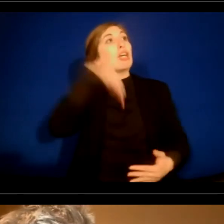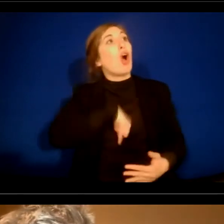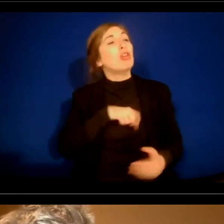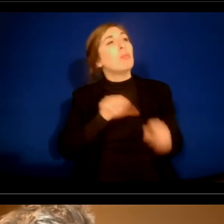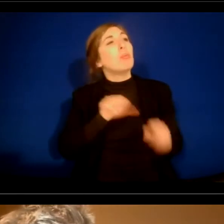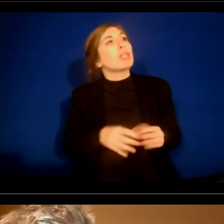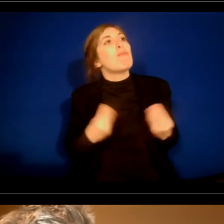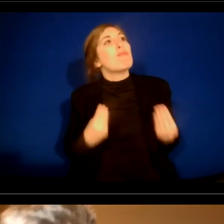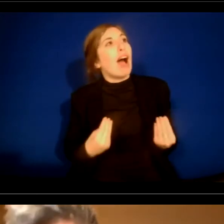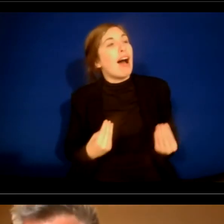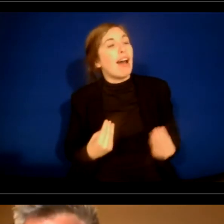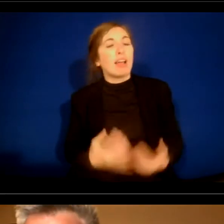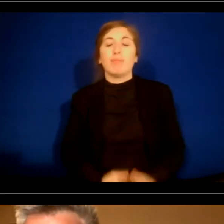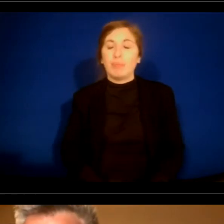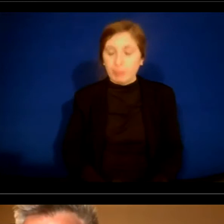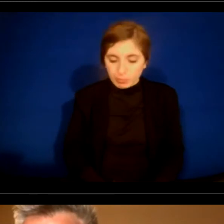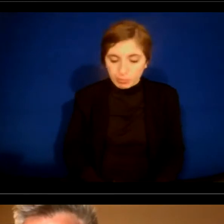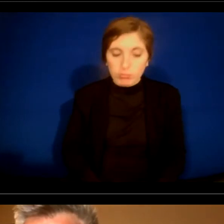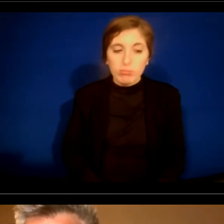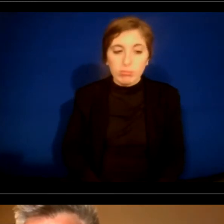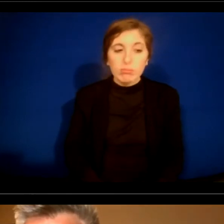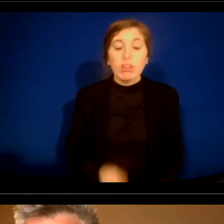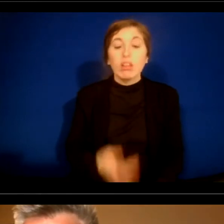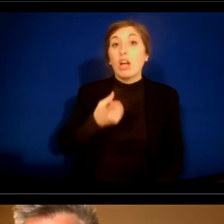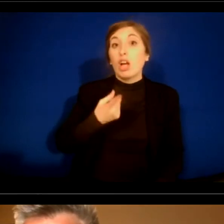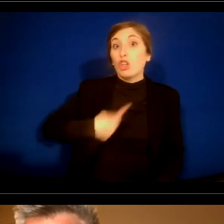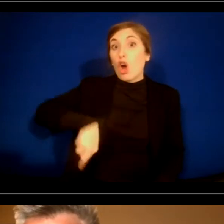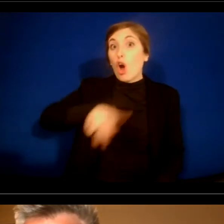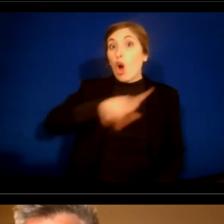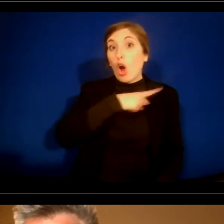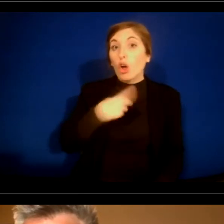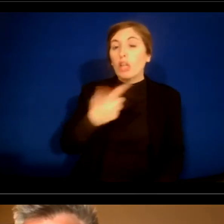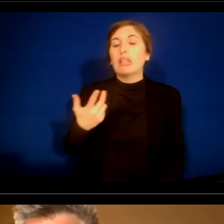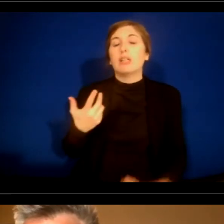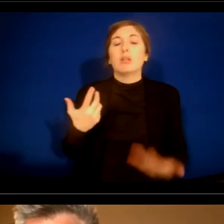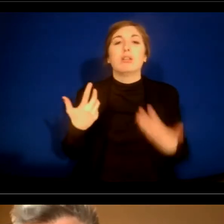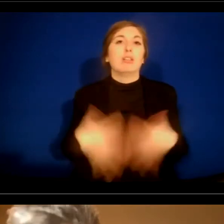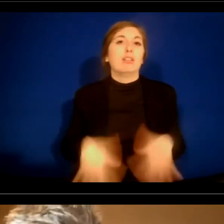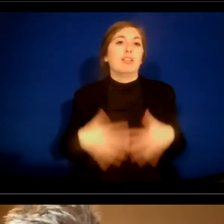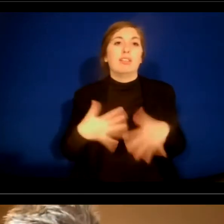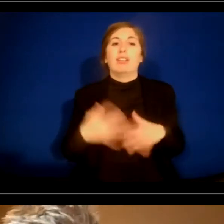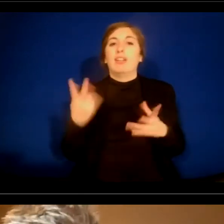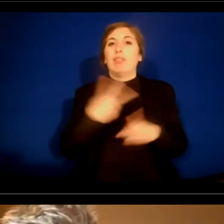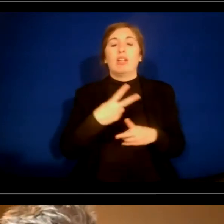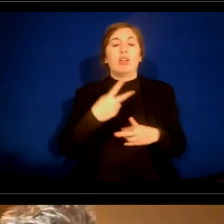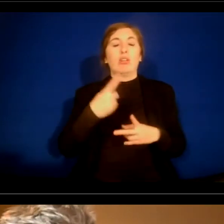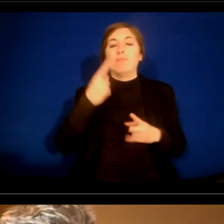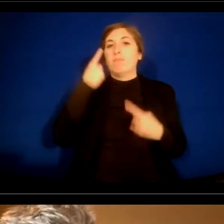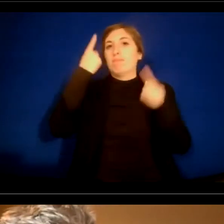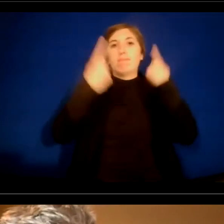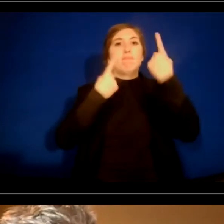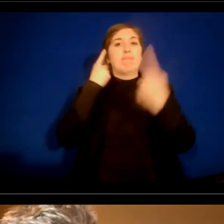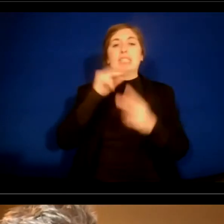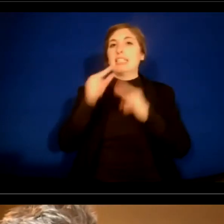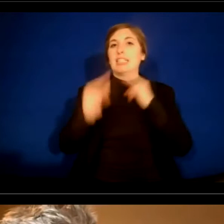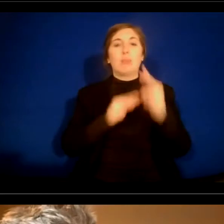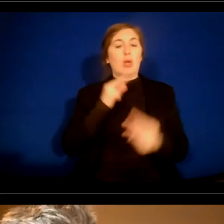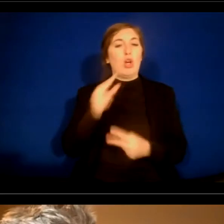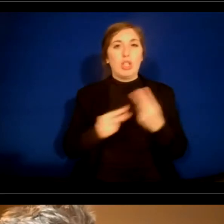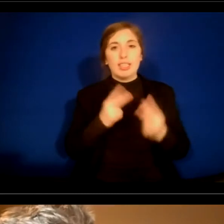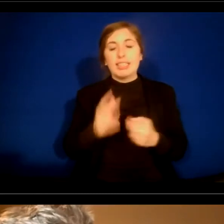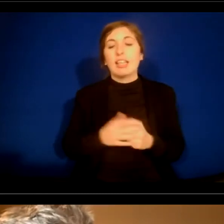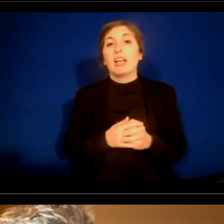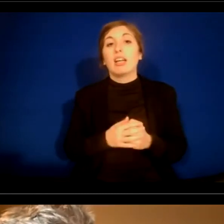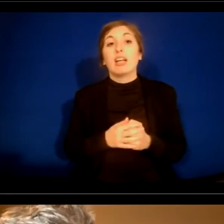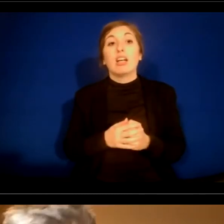Allora, cosa possiamo fare noi? Non so, credo che mi vengono tante risposte in mente, magari alcune anche non